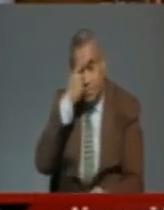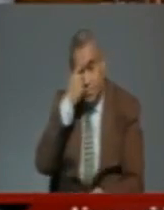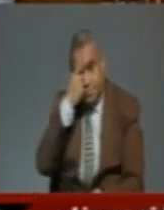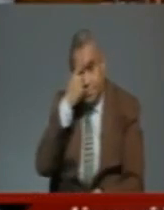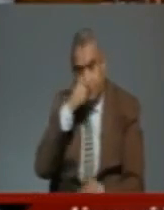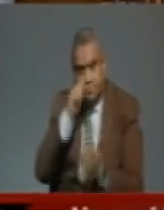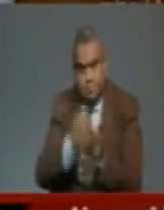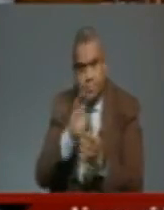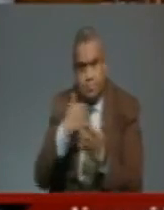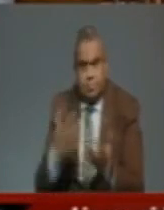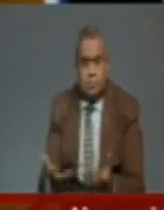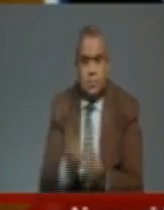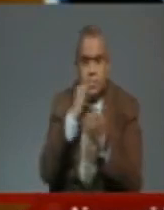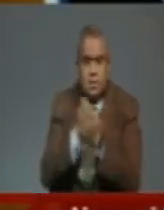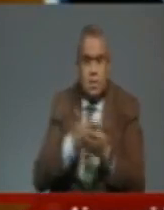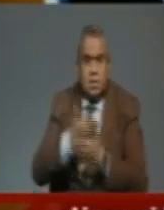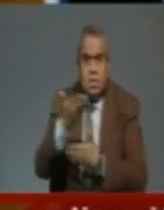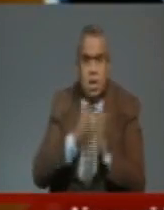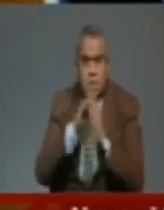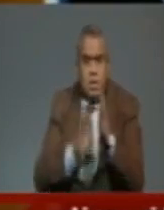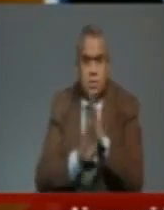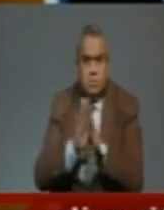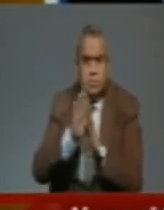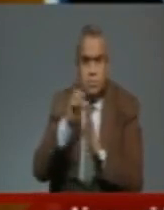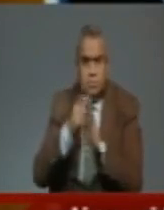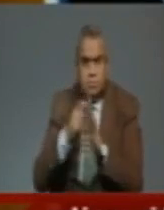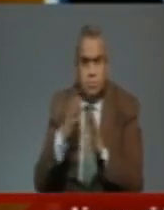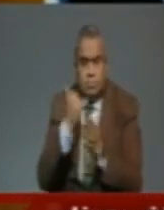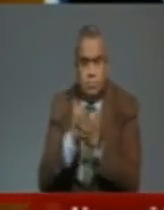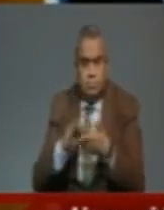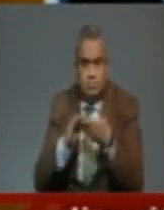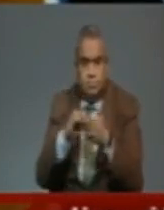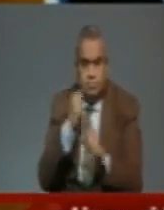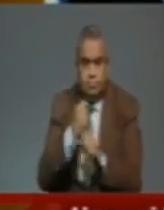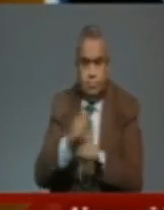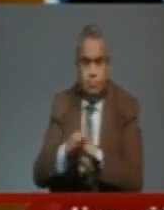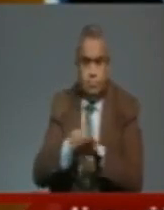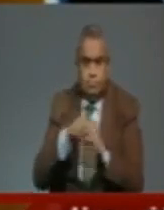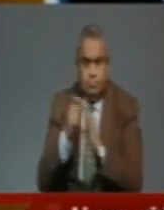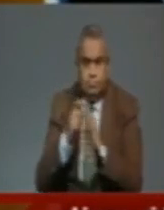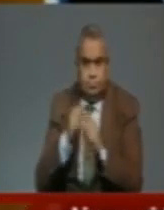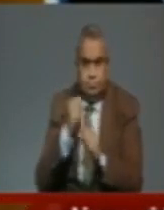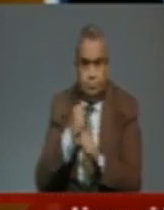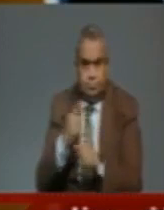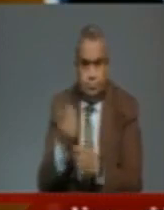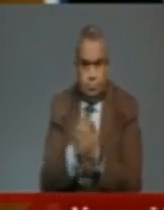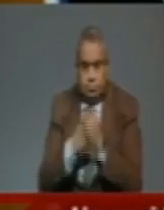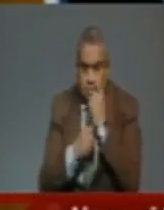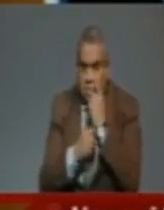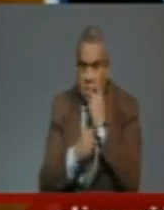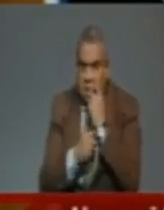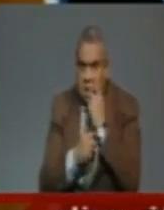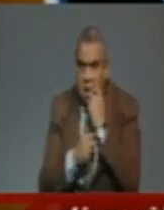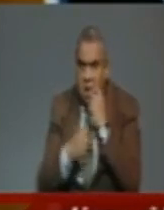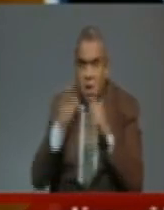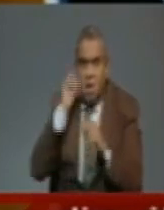نستعيد عشان حجم تجاره مصر بيزيد، ولازم ايضا زي ما دايما حضرتك بتوجه ان احنا نمتلك القدره، يبقى عندنا مراكب تقدر